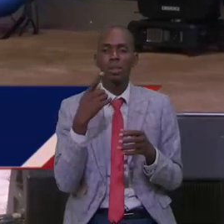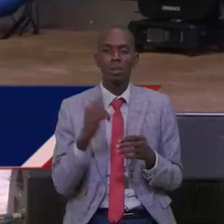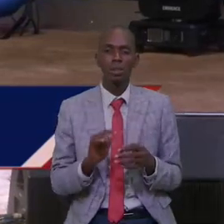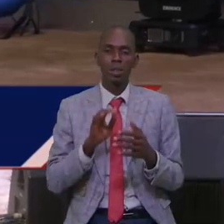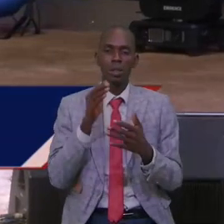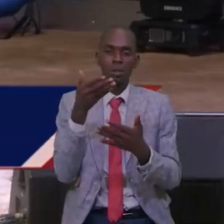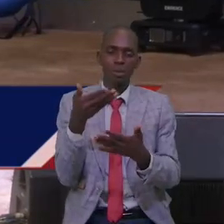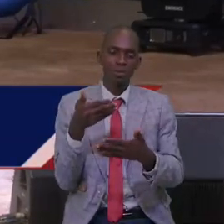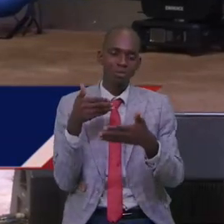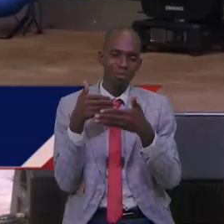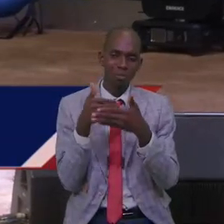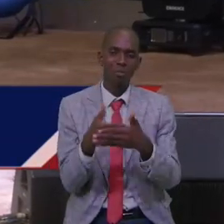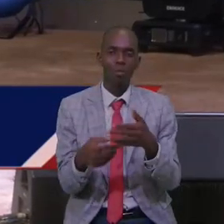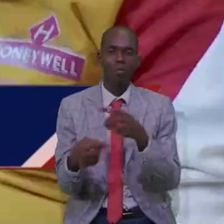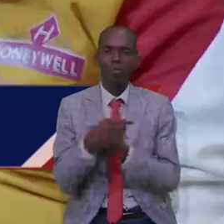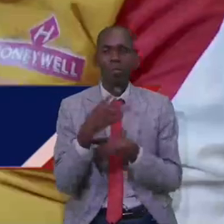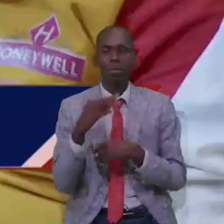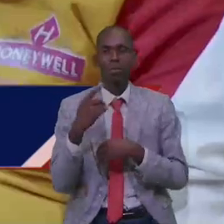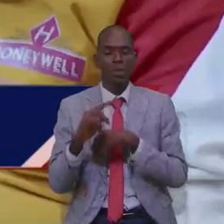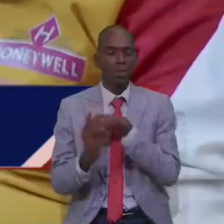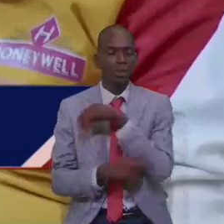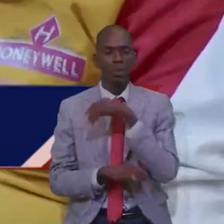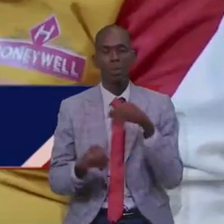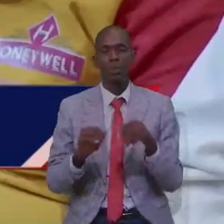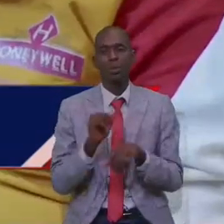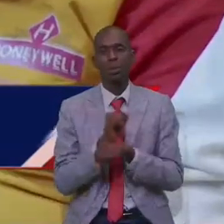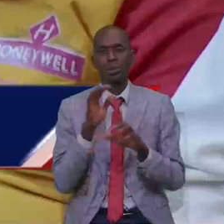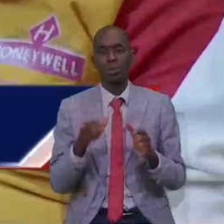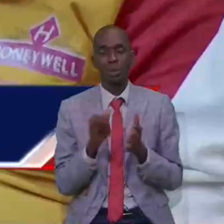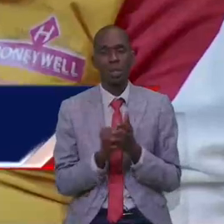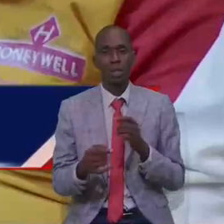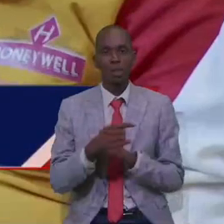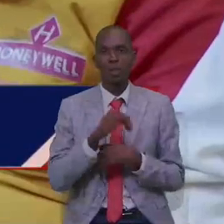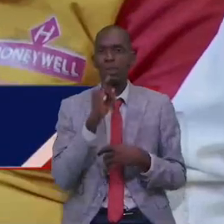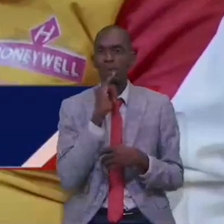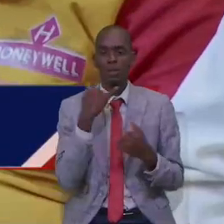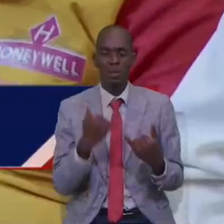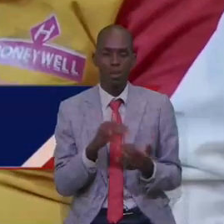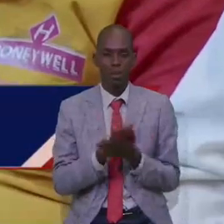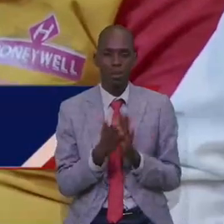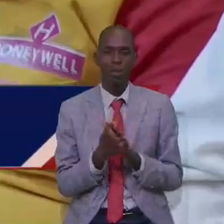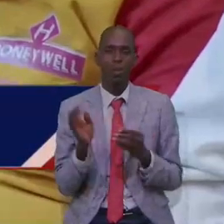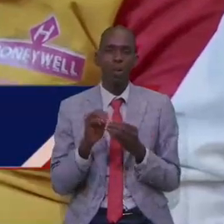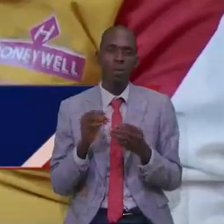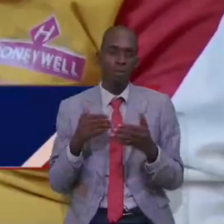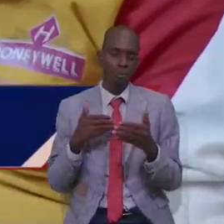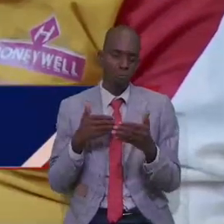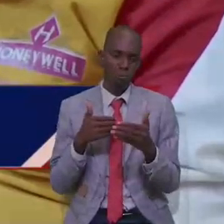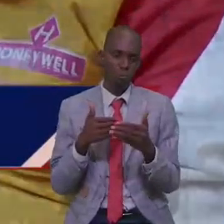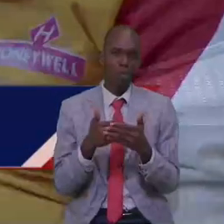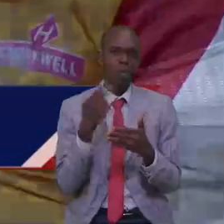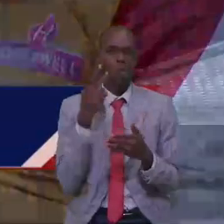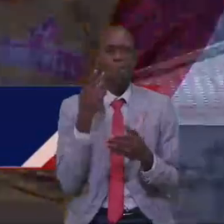écrase. Deux, le jour imminent de la pierre qui frappe. Le jour-là s'approche. Regardez les années que Daniel